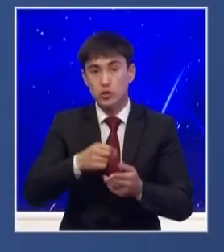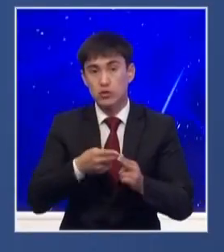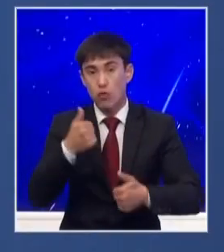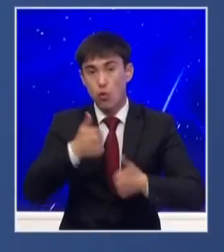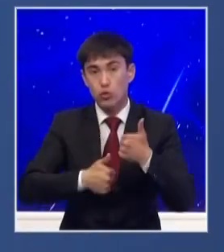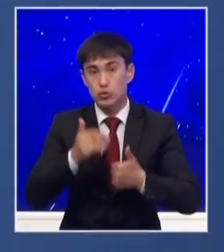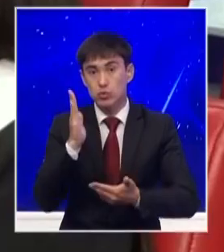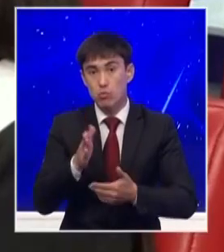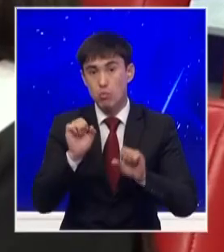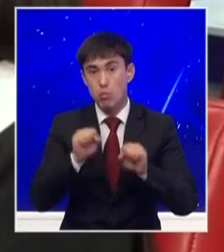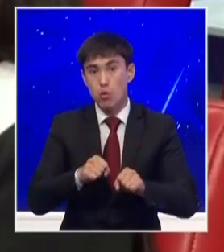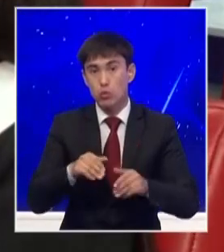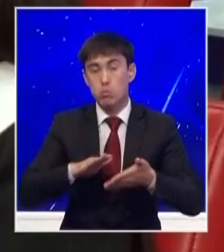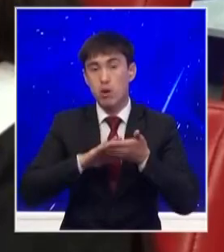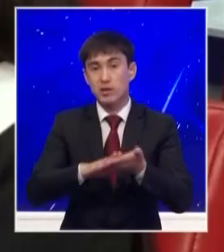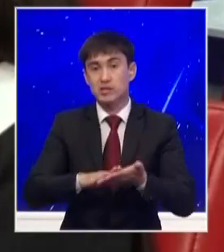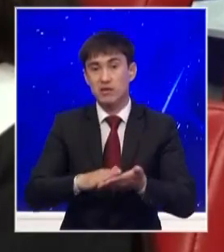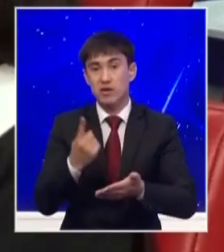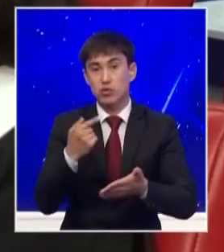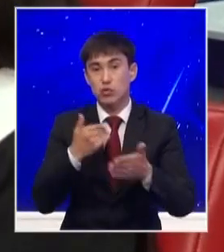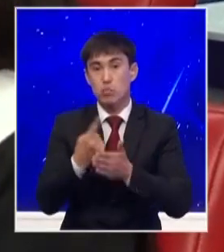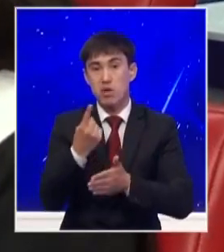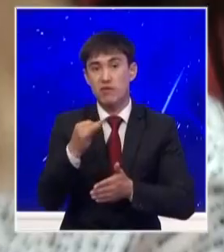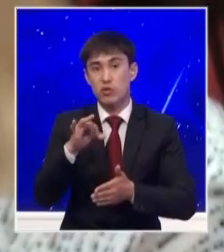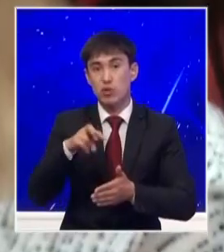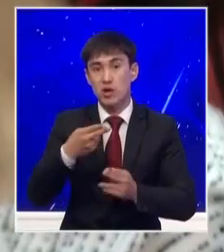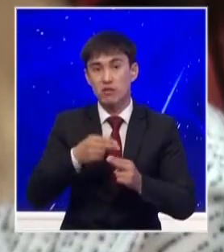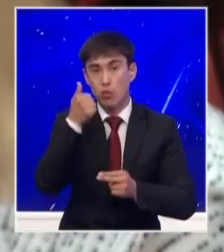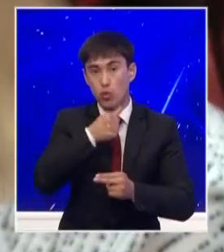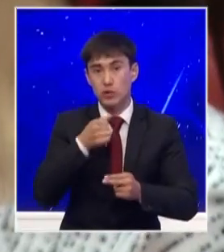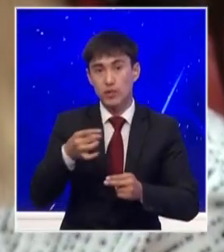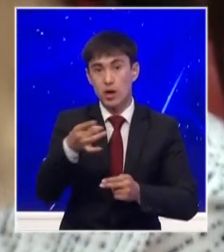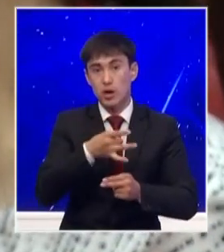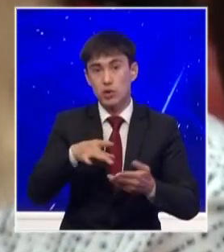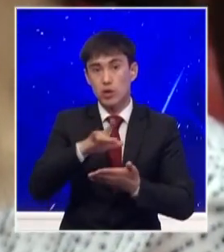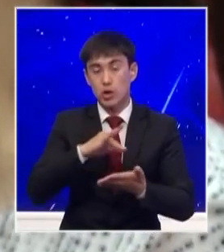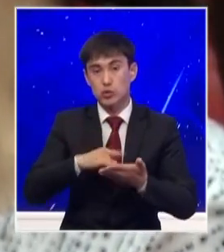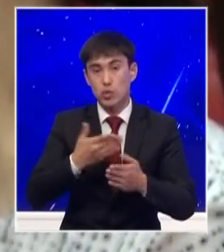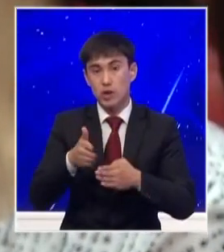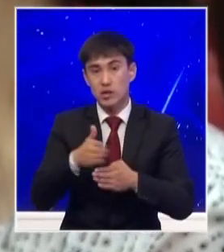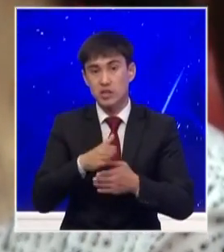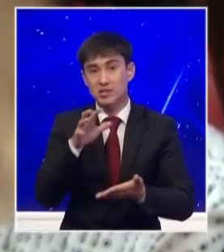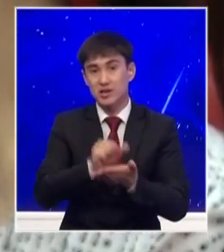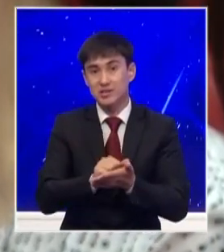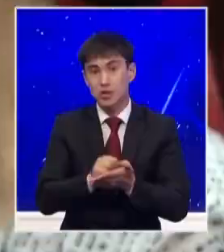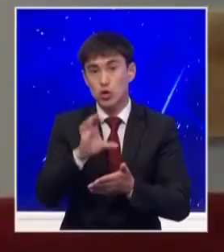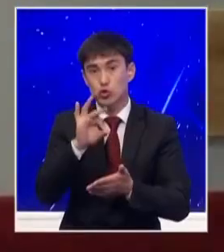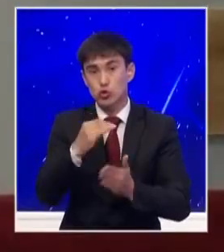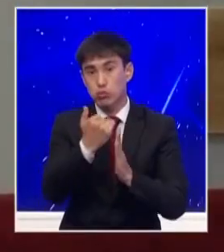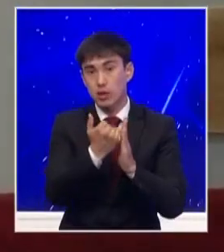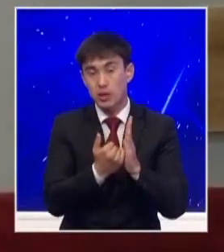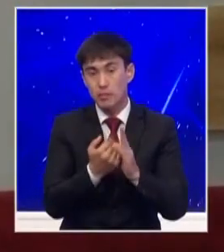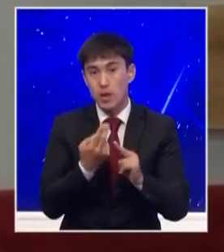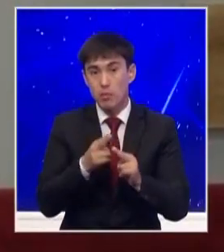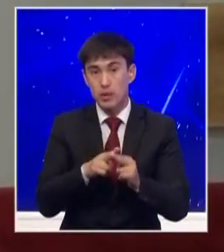конкурсе претенденты смогут подать заявки до 1 июля текущего года в районные городские отделы занятости и социальных